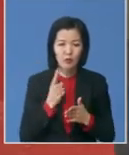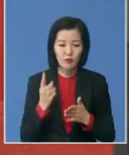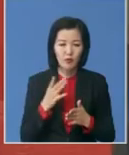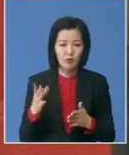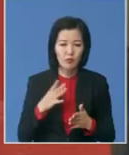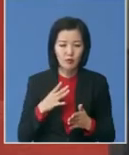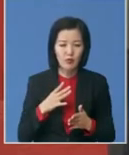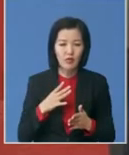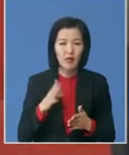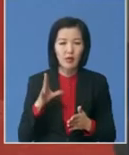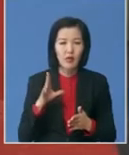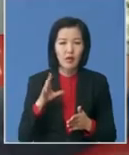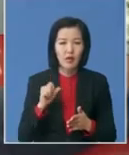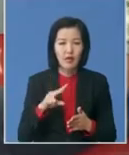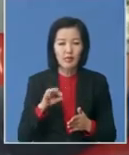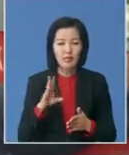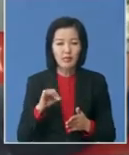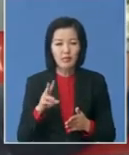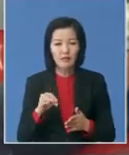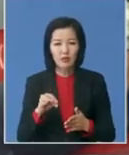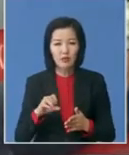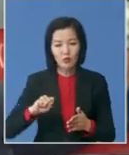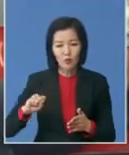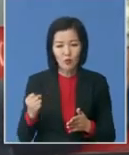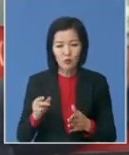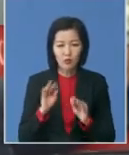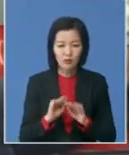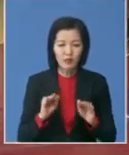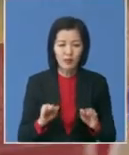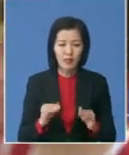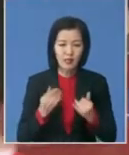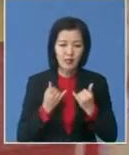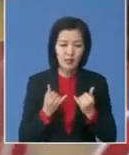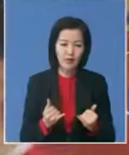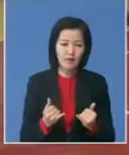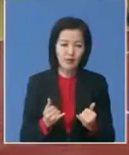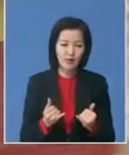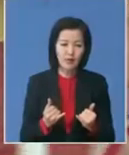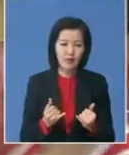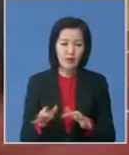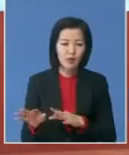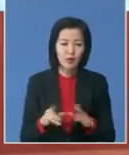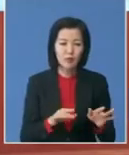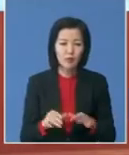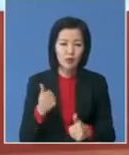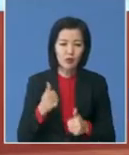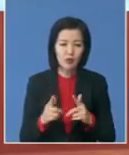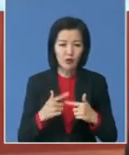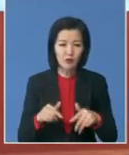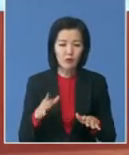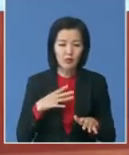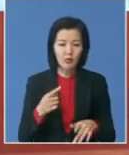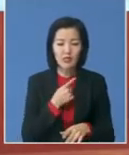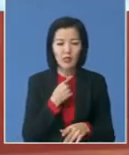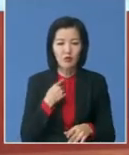Валерий Алексеевичтің оқушылары мен жора жолдастары оның еңбегін бағалап, алғаш рет спорттық шара ұйымдастырды. Талдықорған қаласында